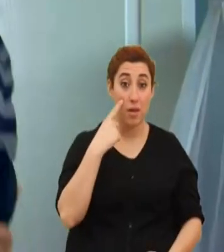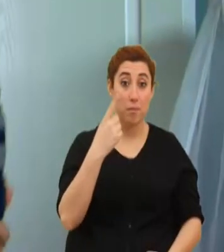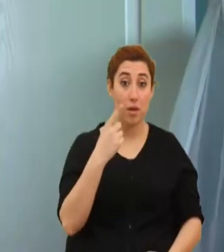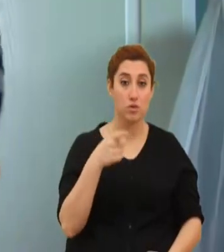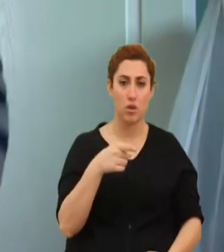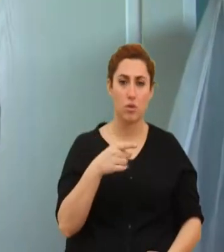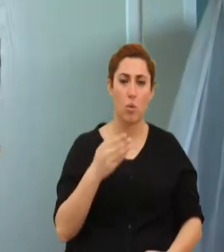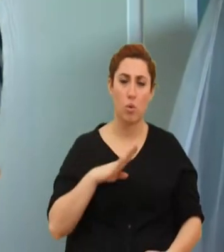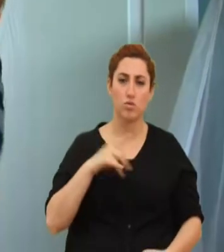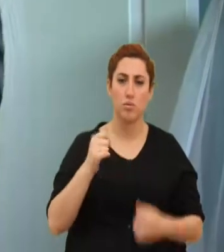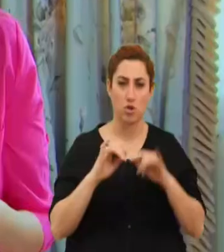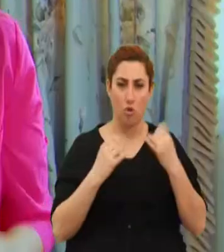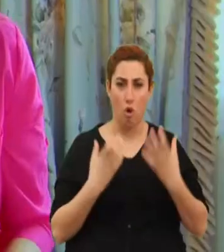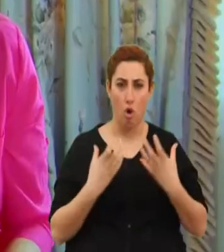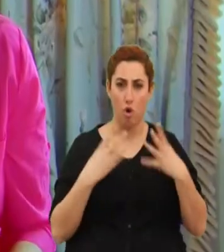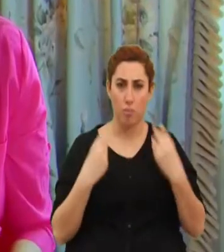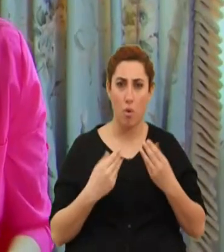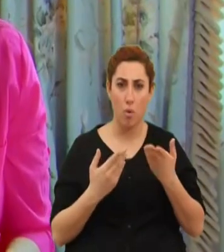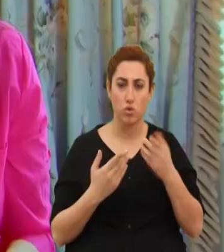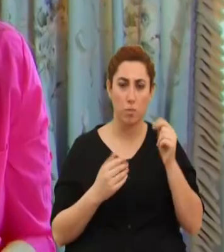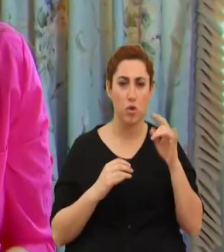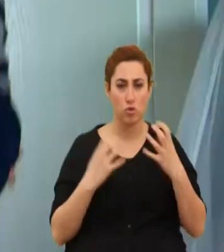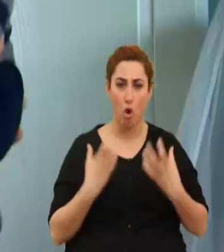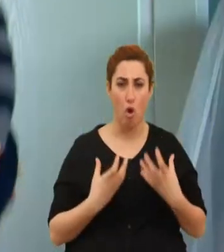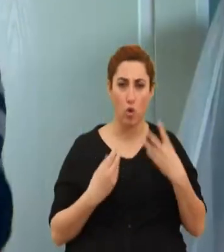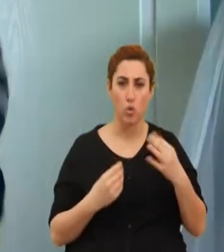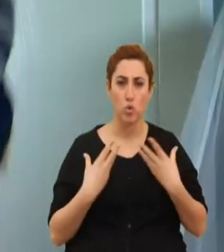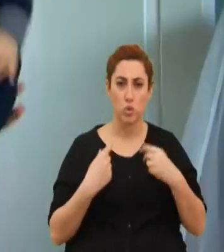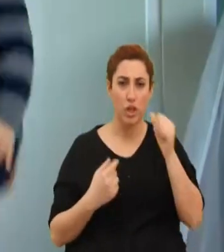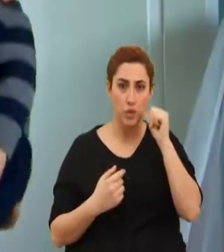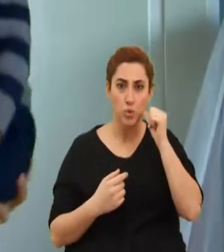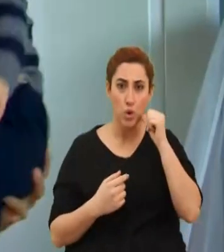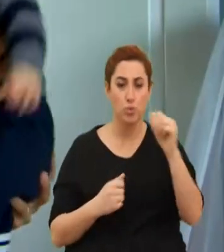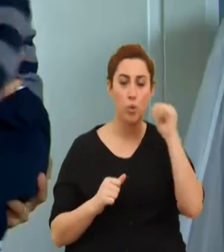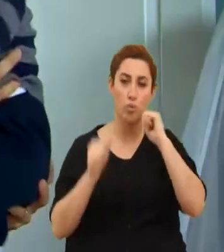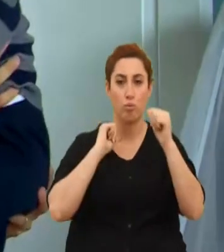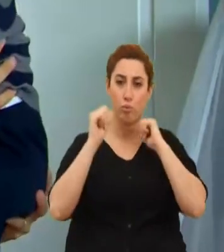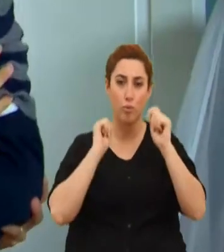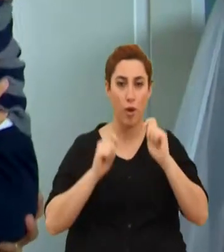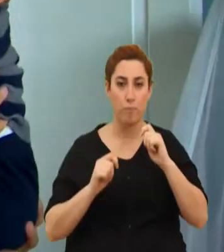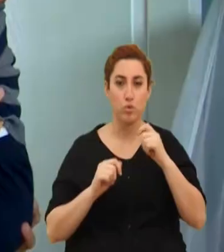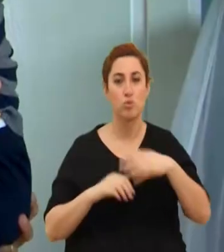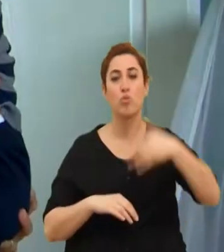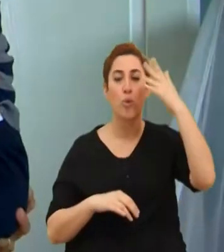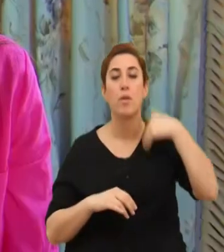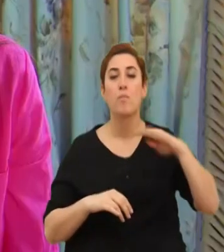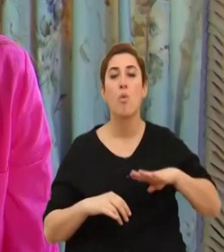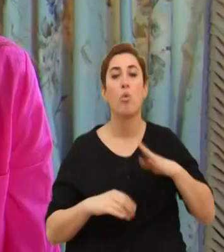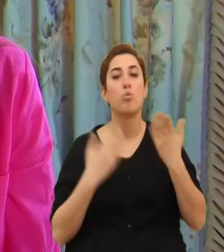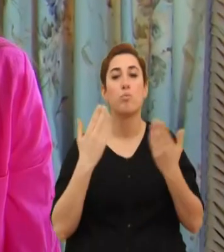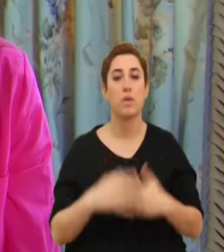lütfen. Oğlum sen ağırlaştın mı ya? Ha? Ha? Sen ağırlaştın mı? Sütleri içiyor musun? Lıkır lıkır sütleri içiyor da biliyor musun benim oğlum